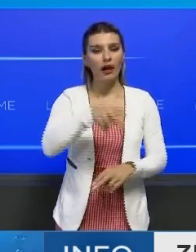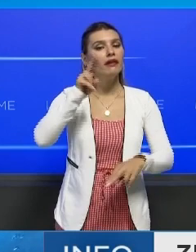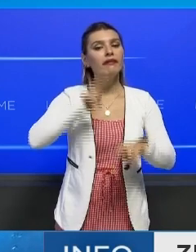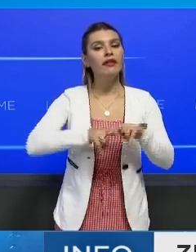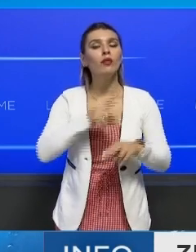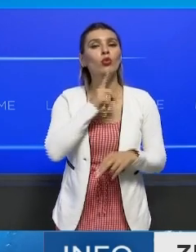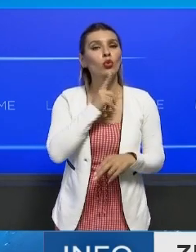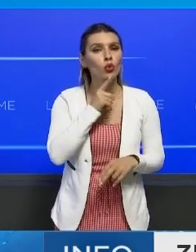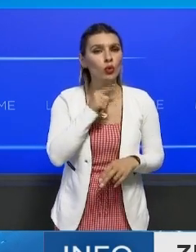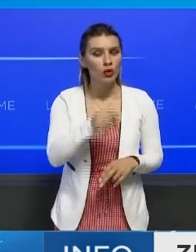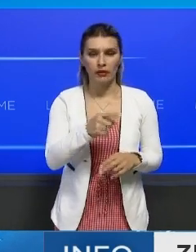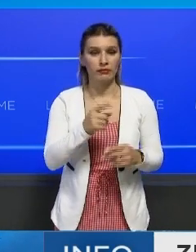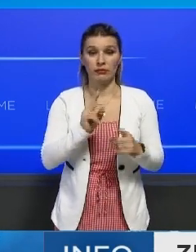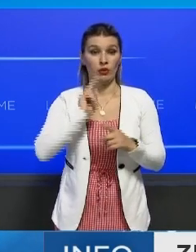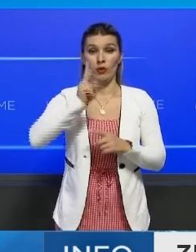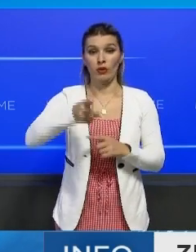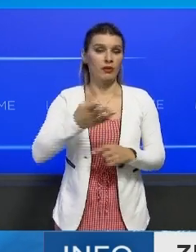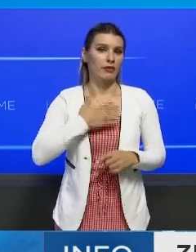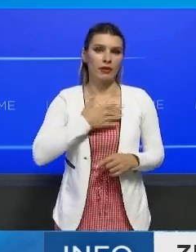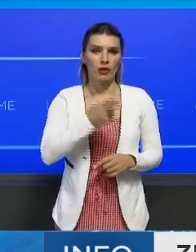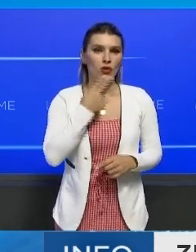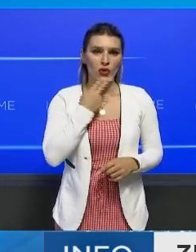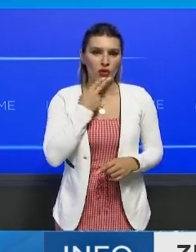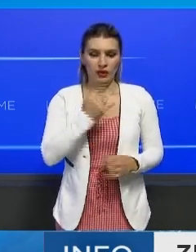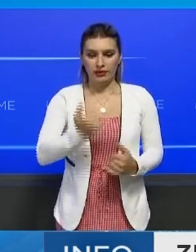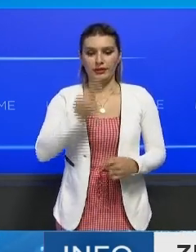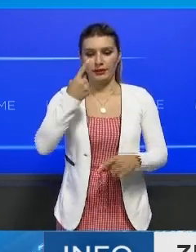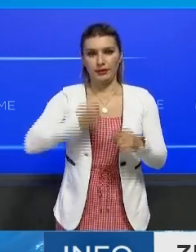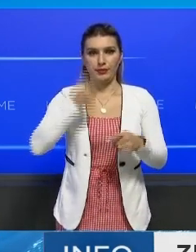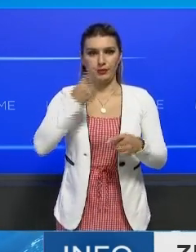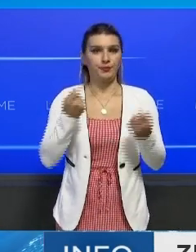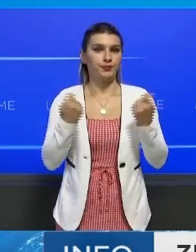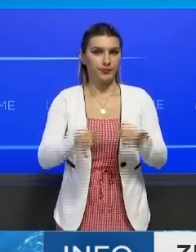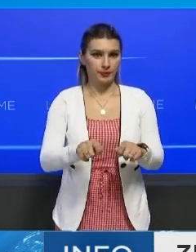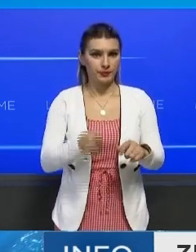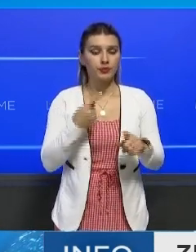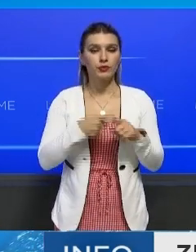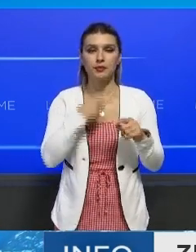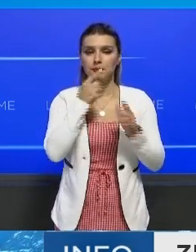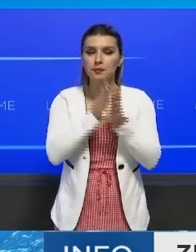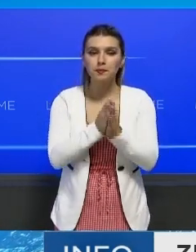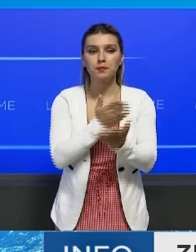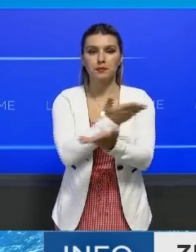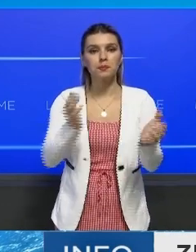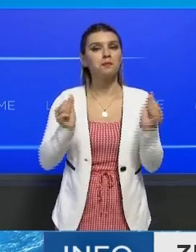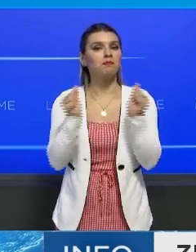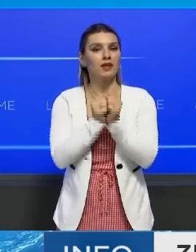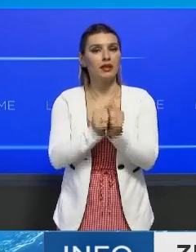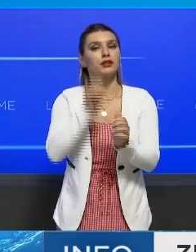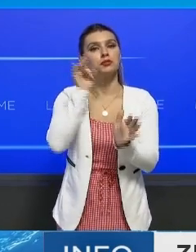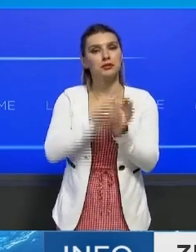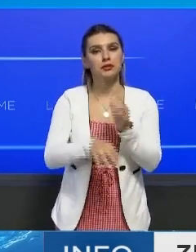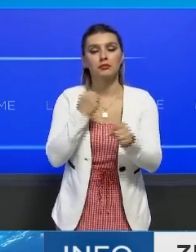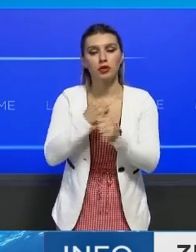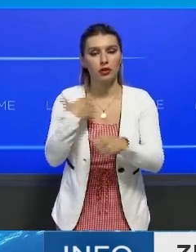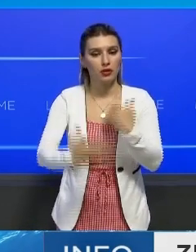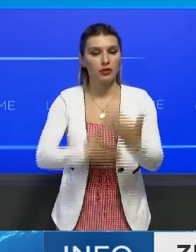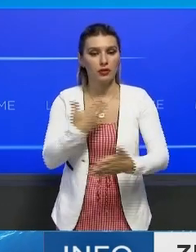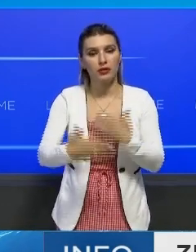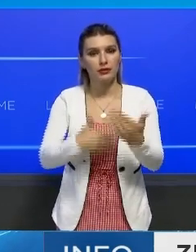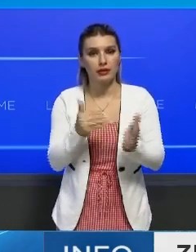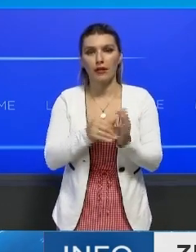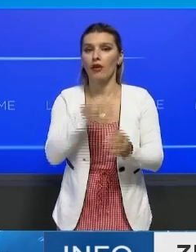i papërsëritshëm, për këtë arsye ne dëshirojmë që bashkarisht në vazhdimsi të komunikojmë me qytetarët